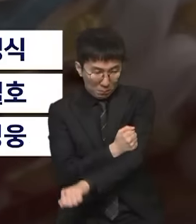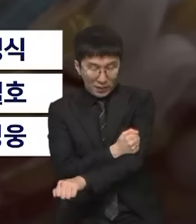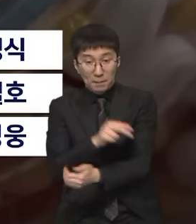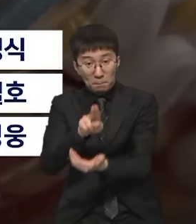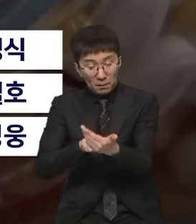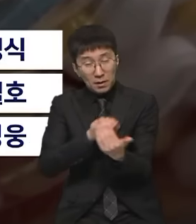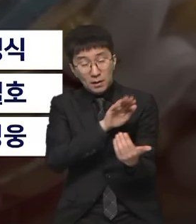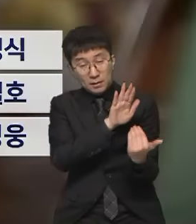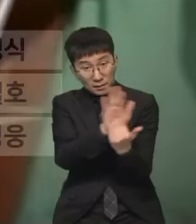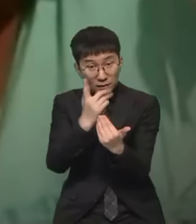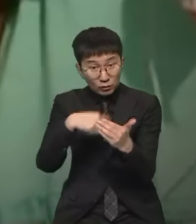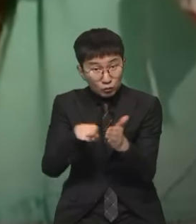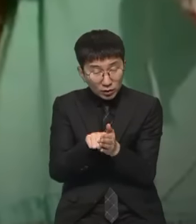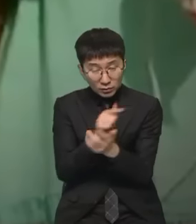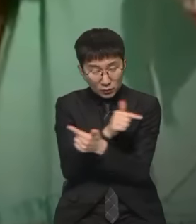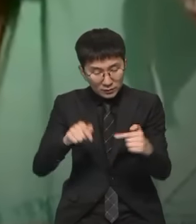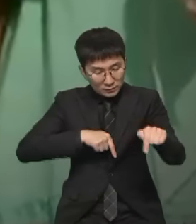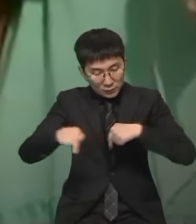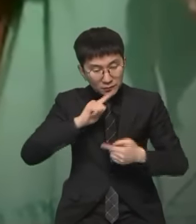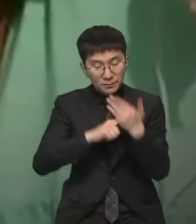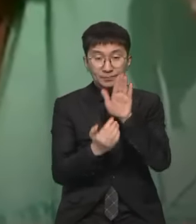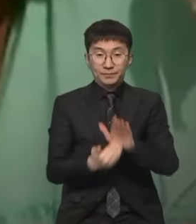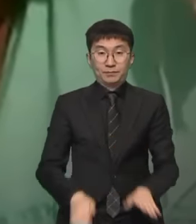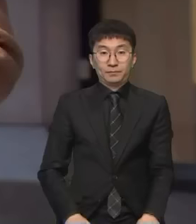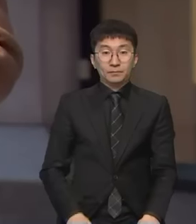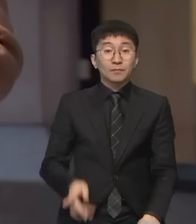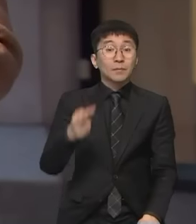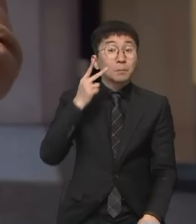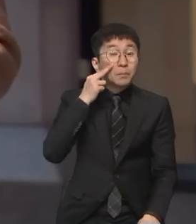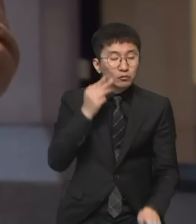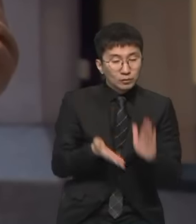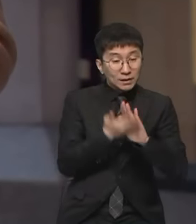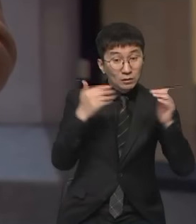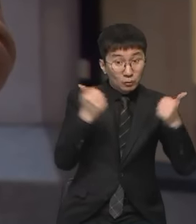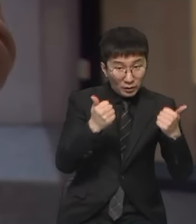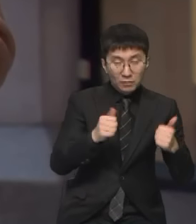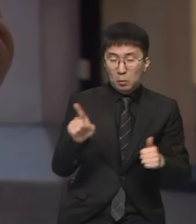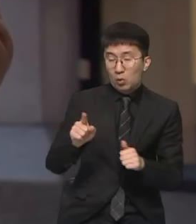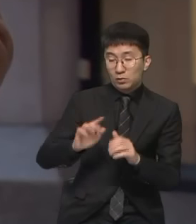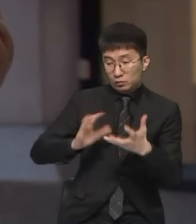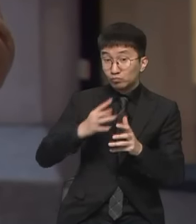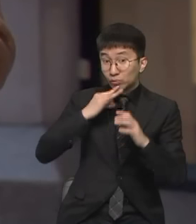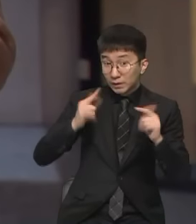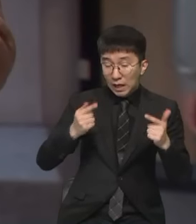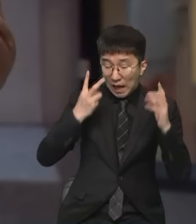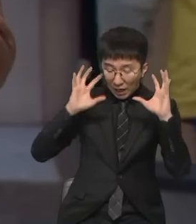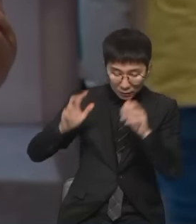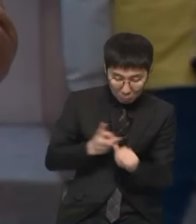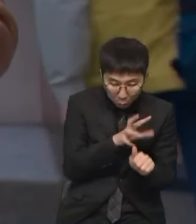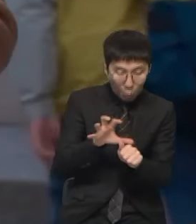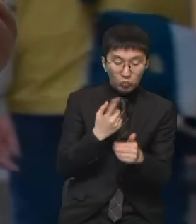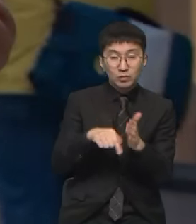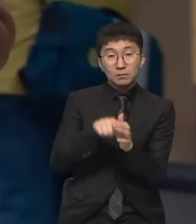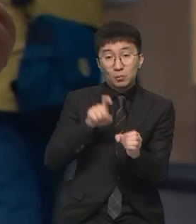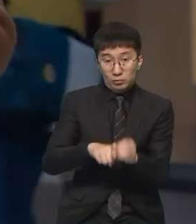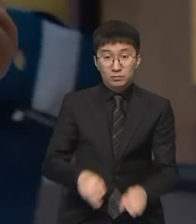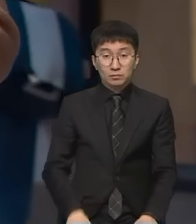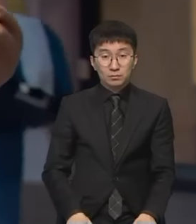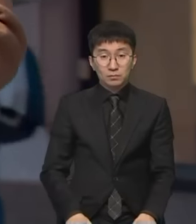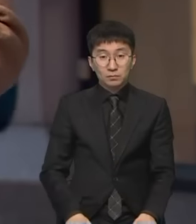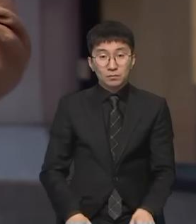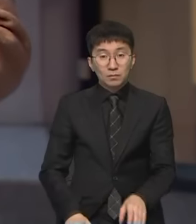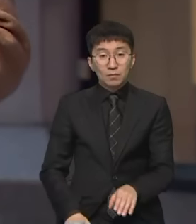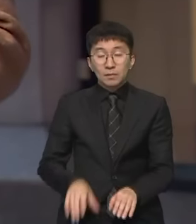등의 대책을 제시했습니다. 미국 상원은 청문회뿐 아니라 어린이 보호와 관련해 소셜미디어